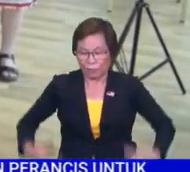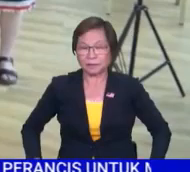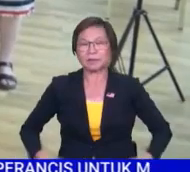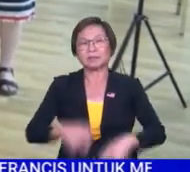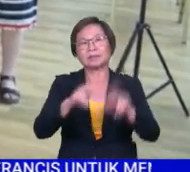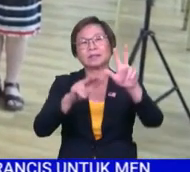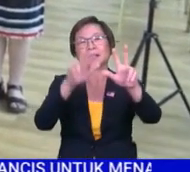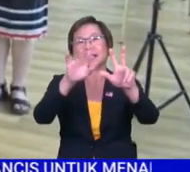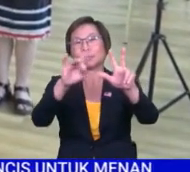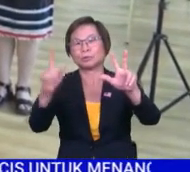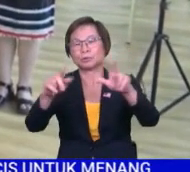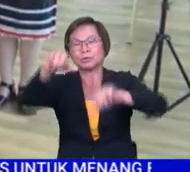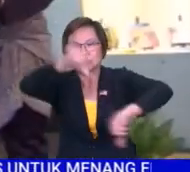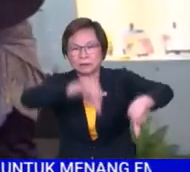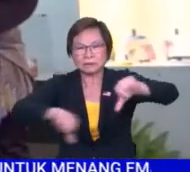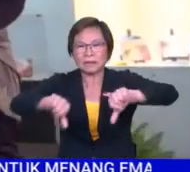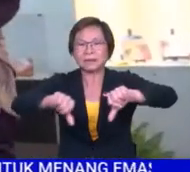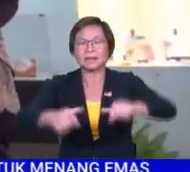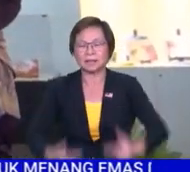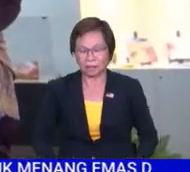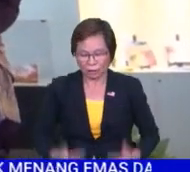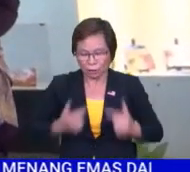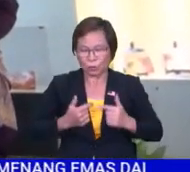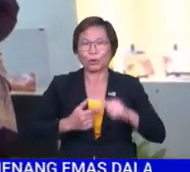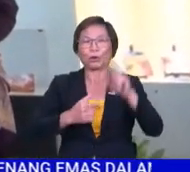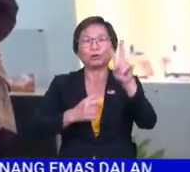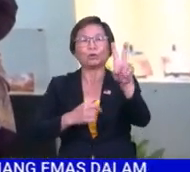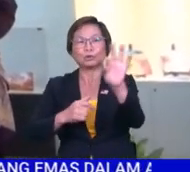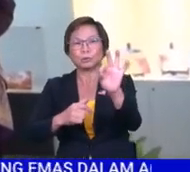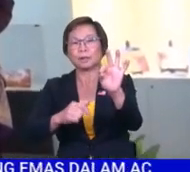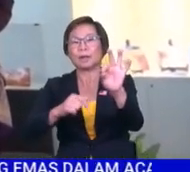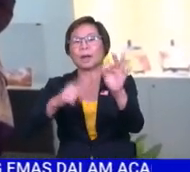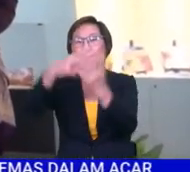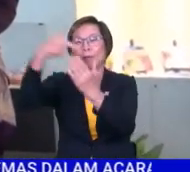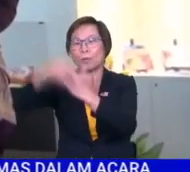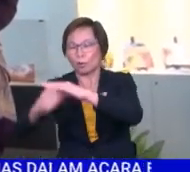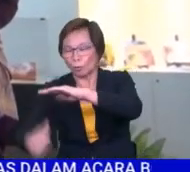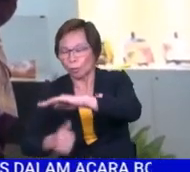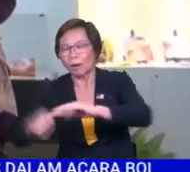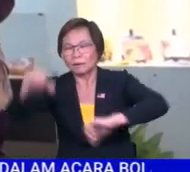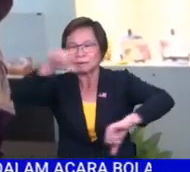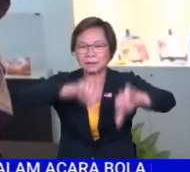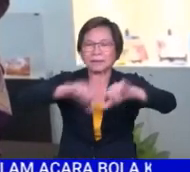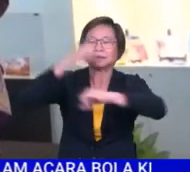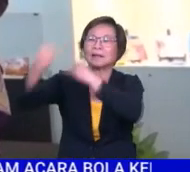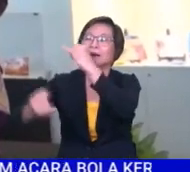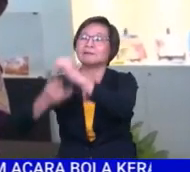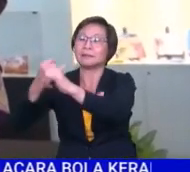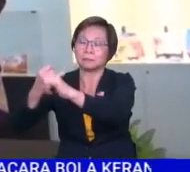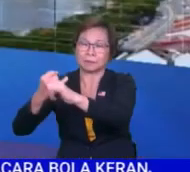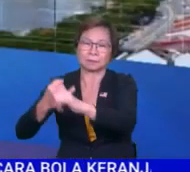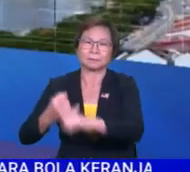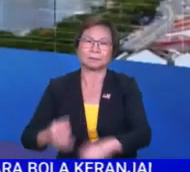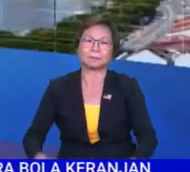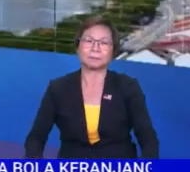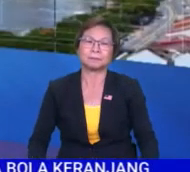l381 pajak sains Hayat dan 29 pelajar program asasi science antarbangsa